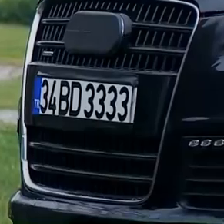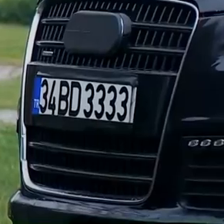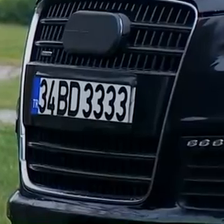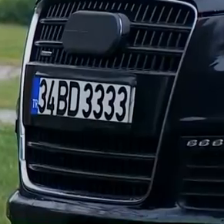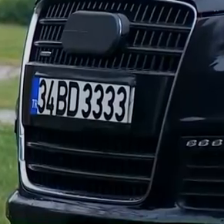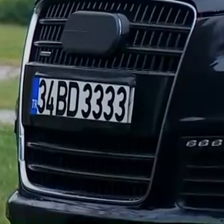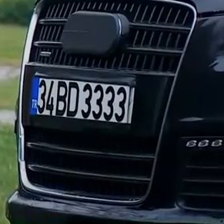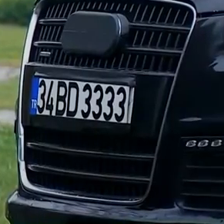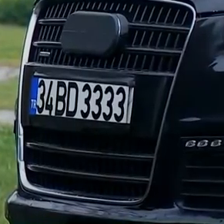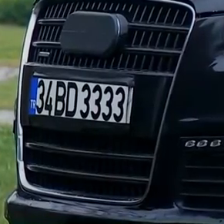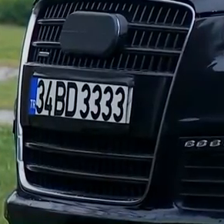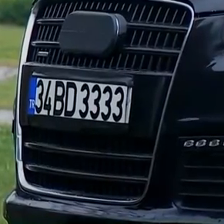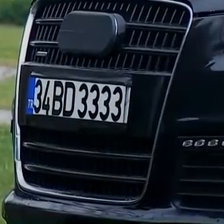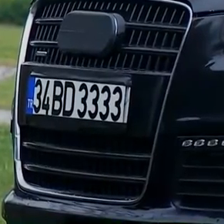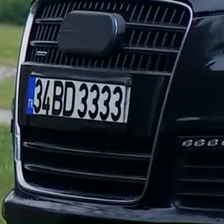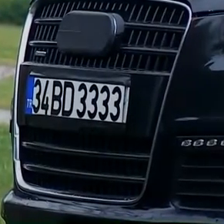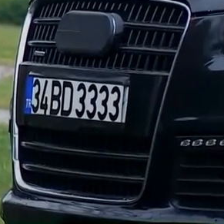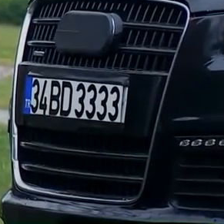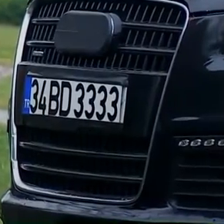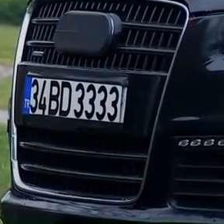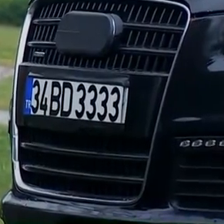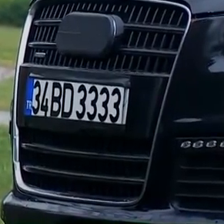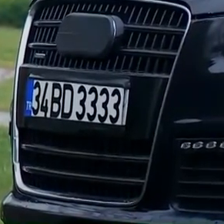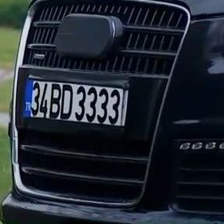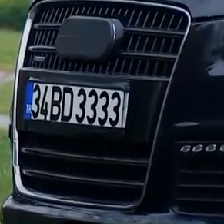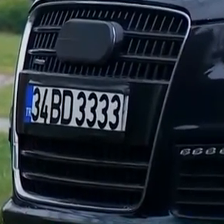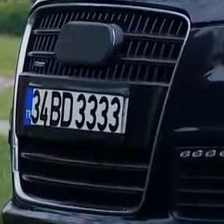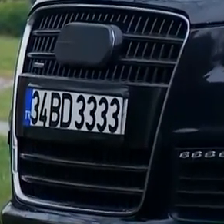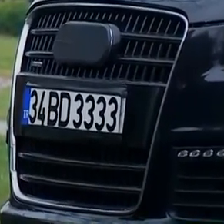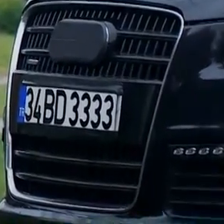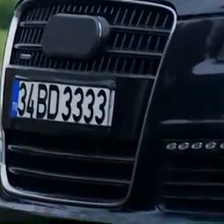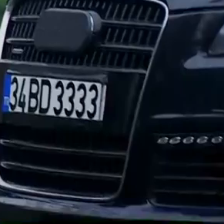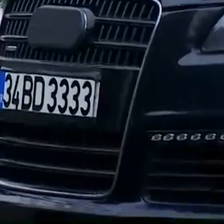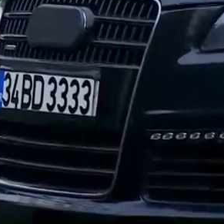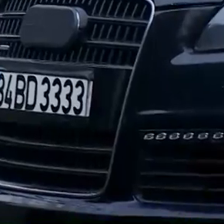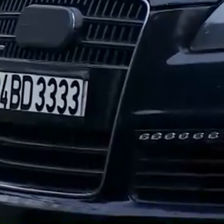Sağa sola bakındıktan sonra Sarp'ın verdiği kabanı tek elle havaya kaldırıp şöyle bir baktı.